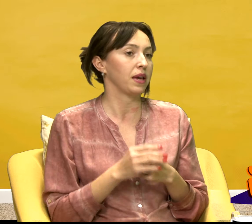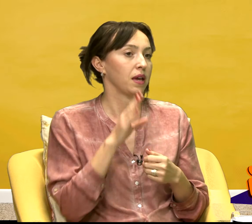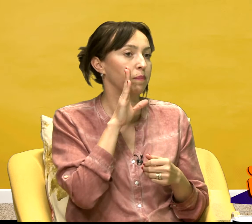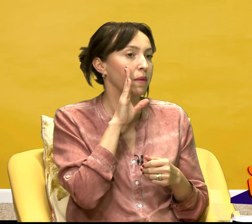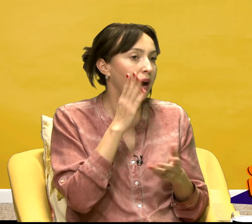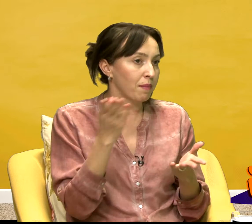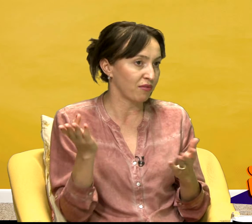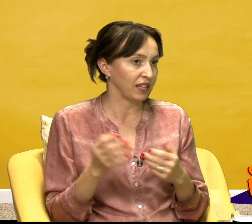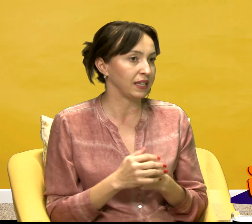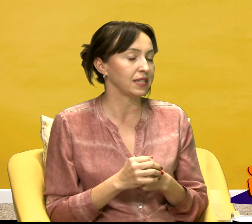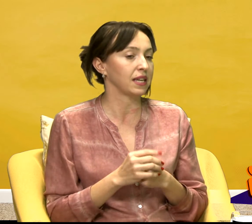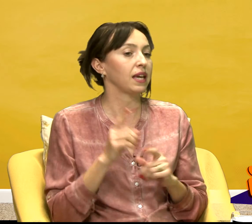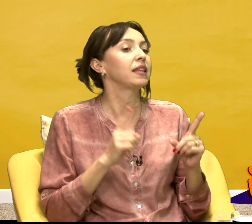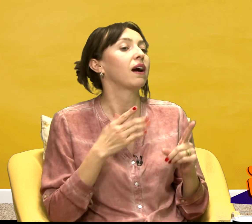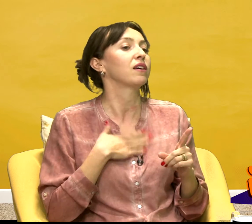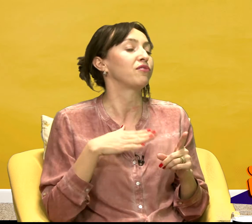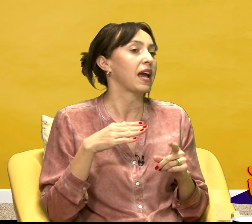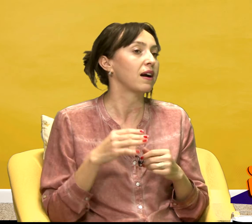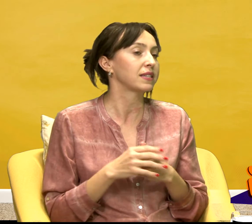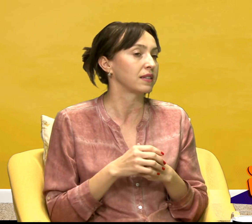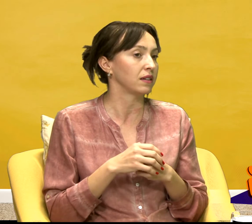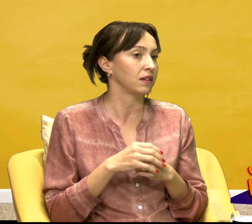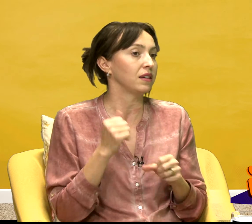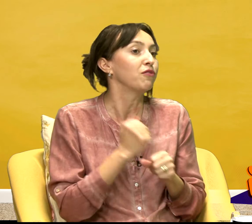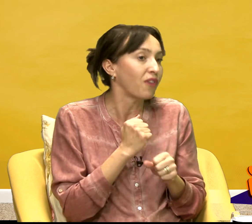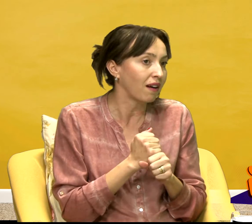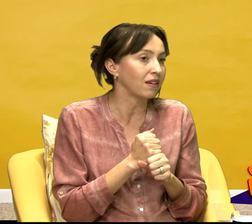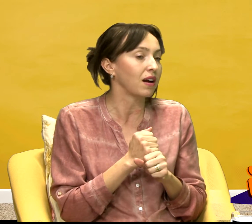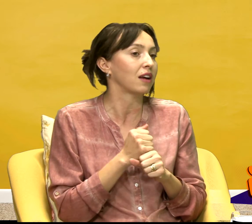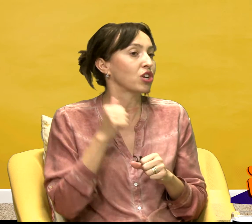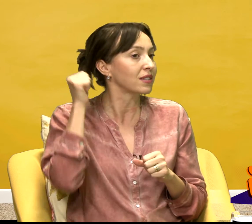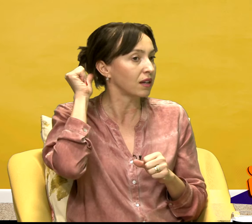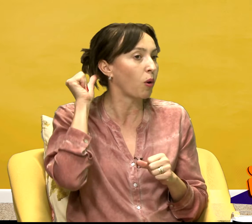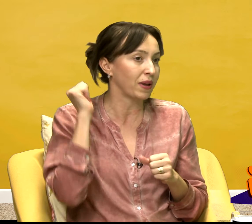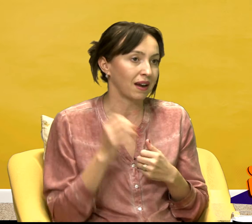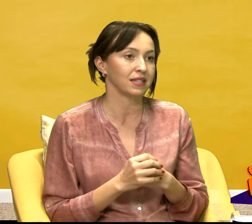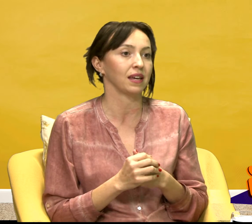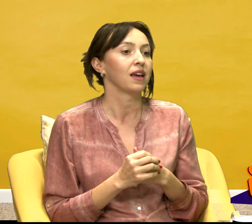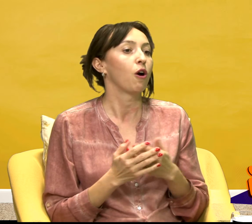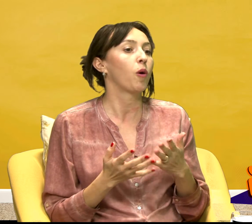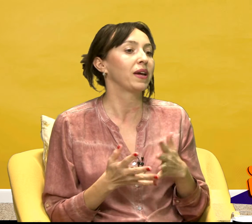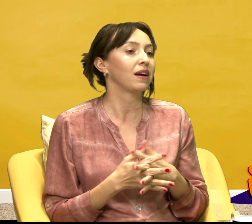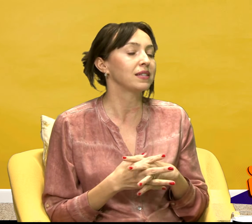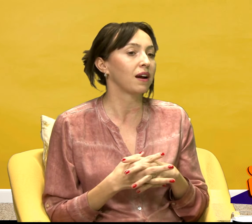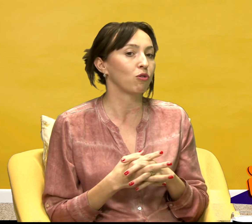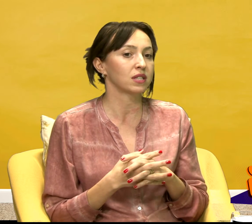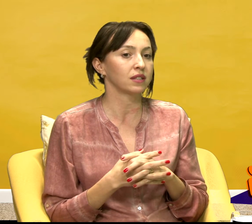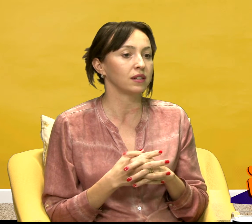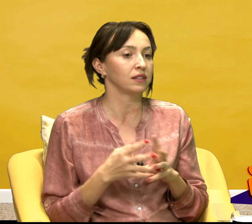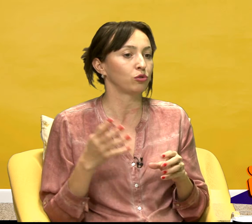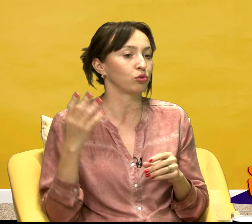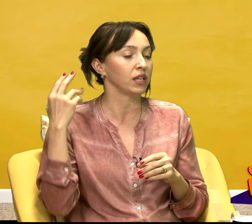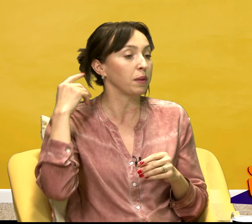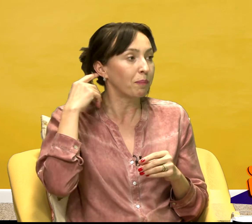întrebăm pe mama fetiței dacă vrea să îi facă această operație. Operația